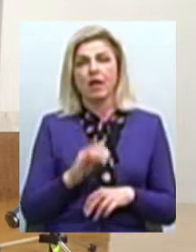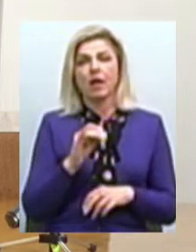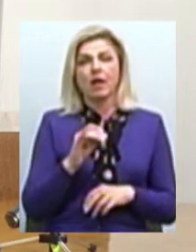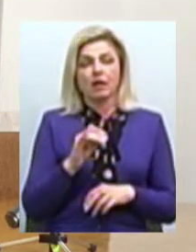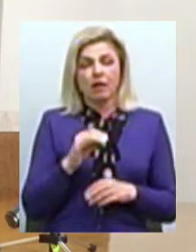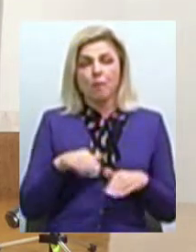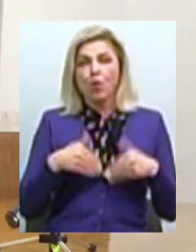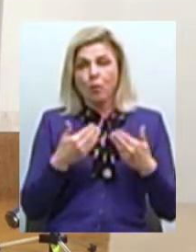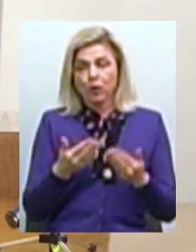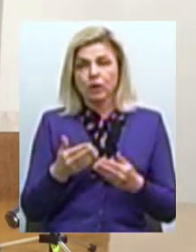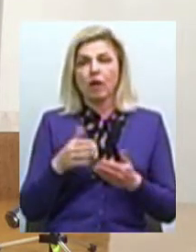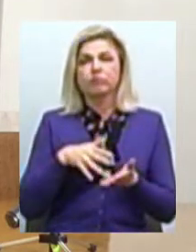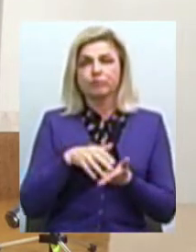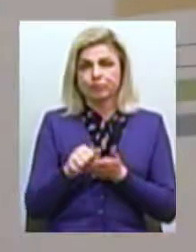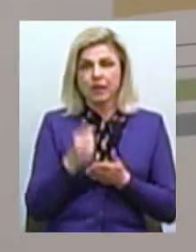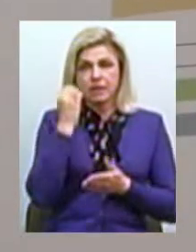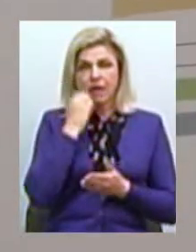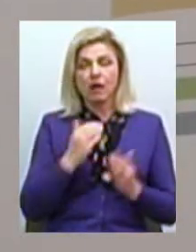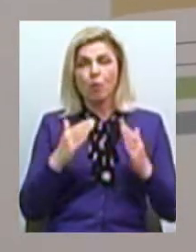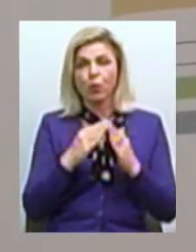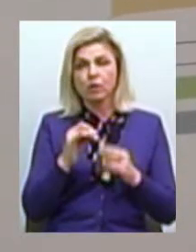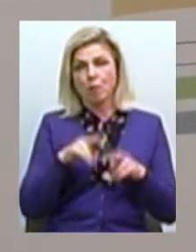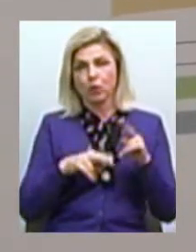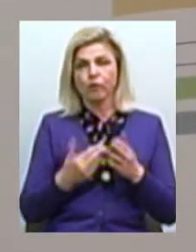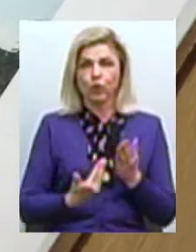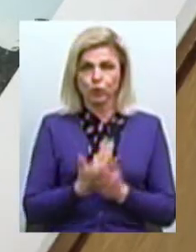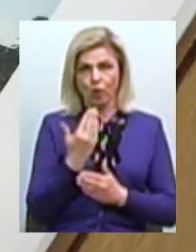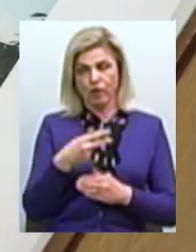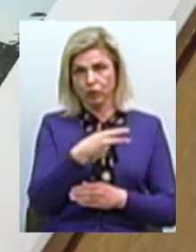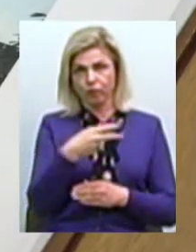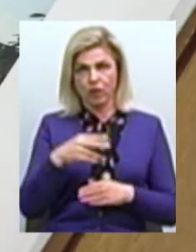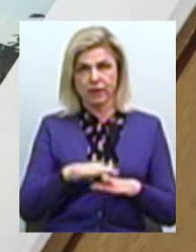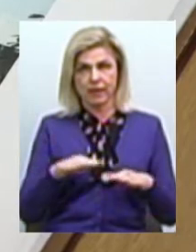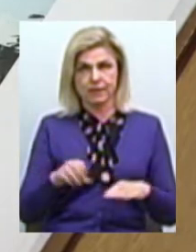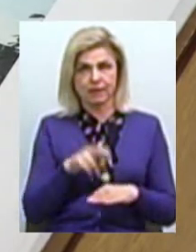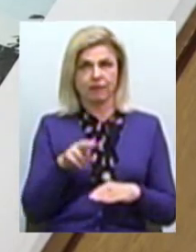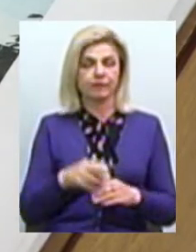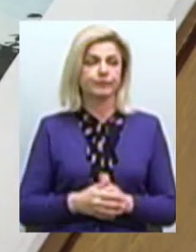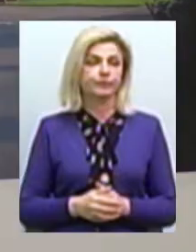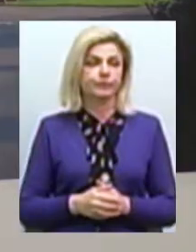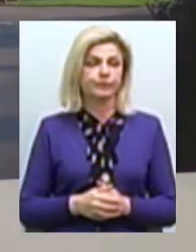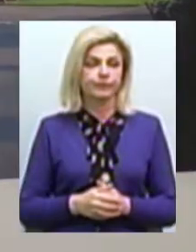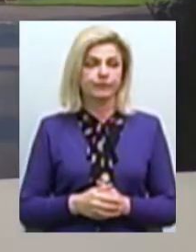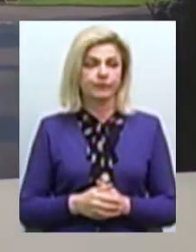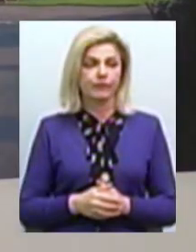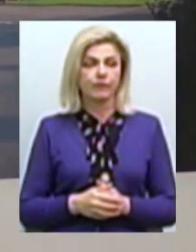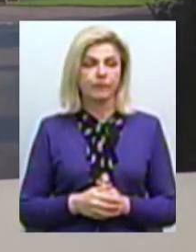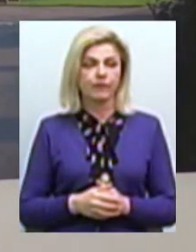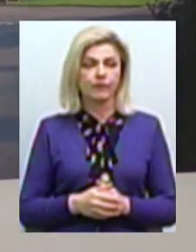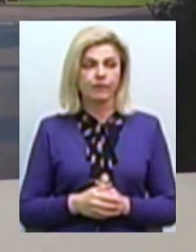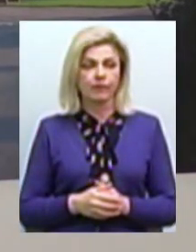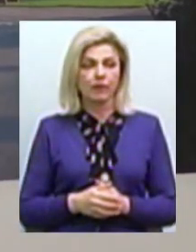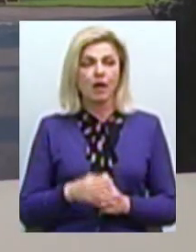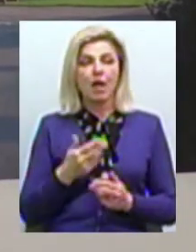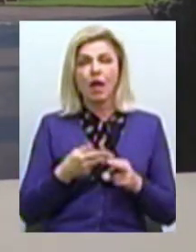«Інпроєктсервіс» пропонують знести стару будівлю та збудувати новий двоповерховий садок на 210 місць. При необхідності його потужність